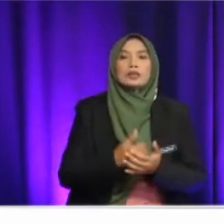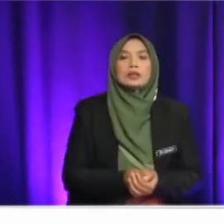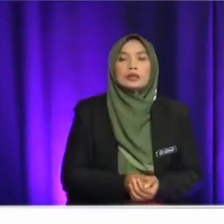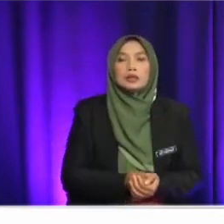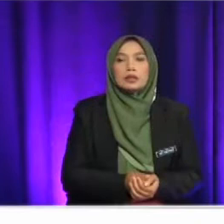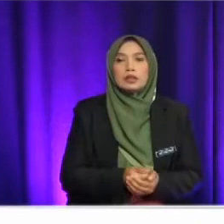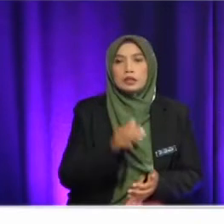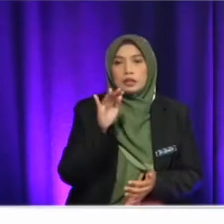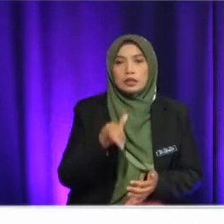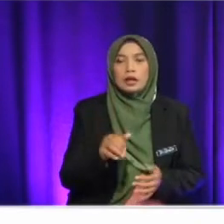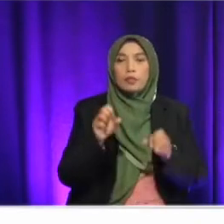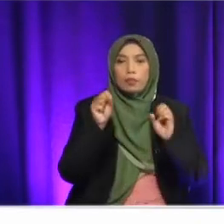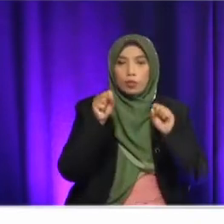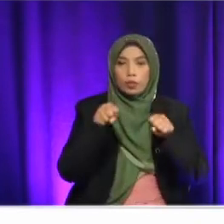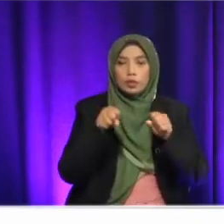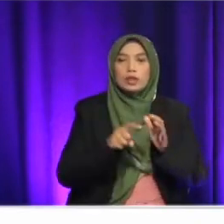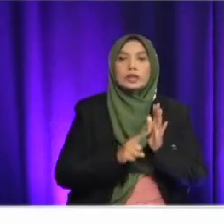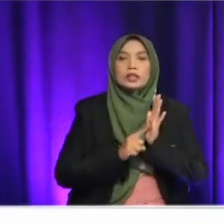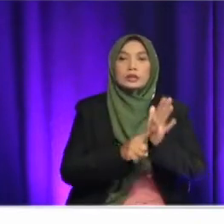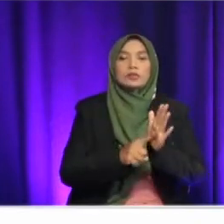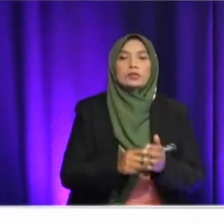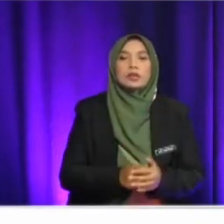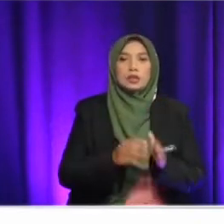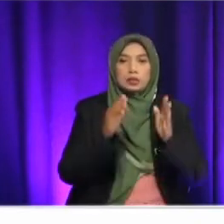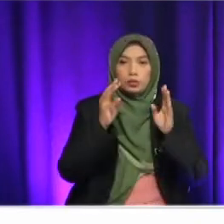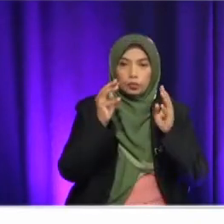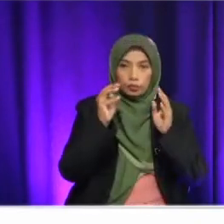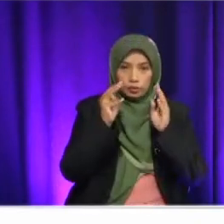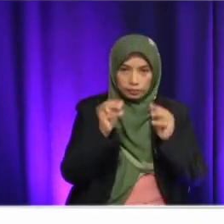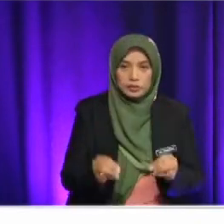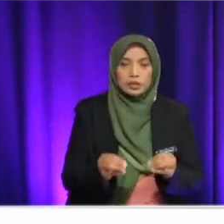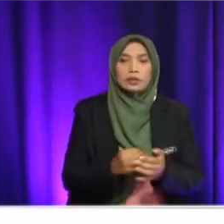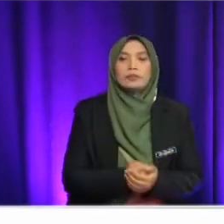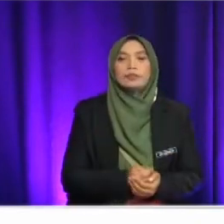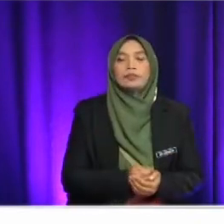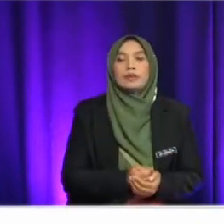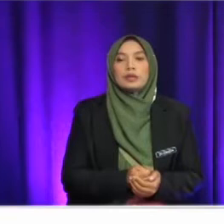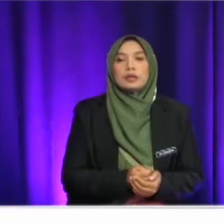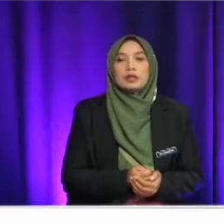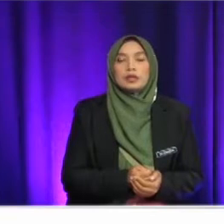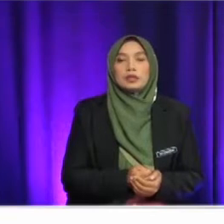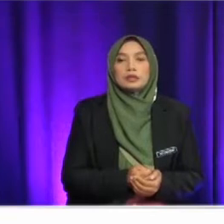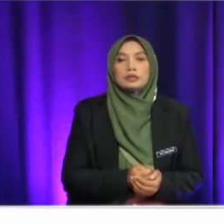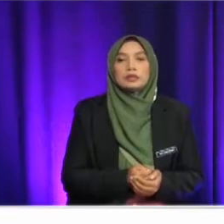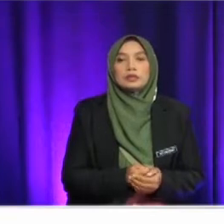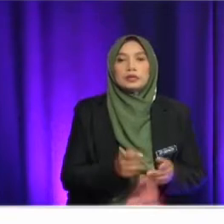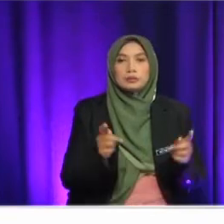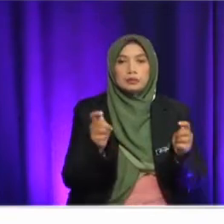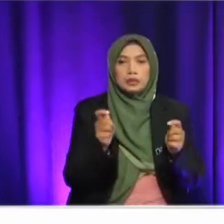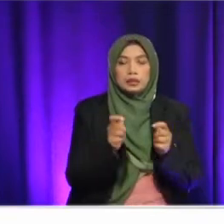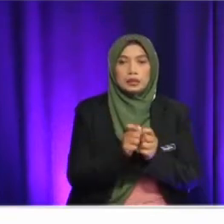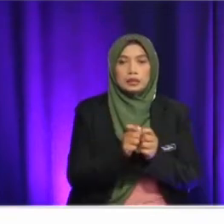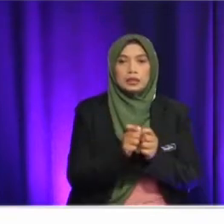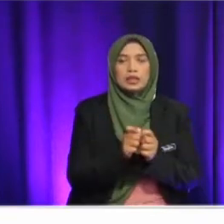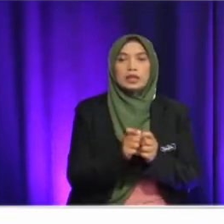boleh dilaksanakan ialah kempen budi bahasa budaya kita dan kempen yang tua disayangi, yang